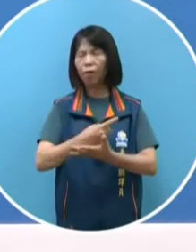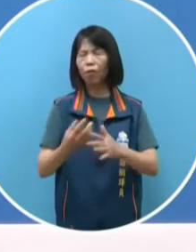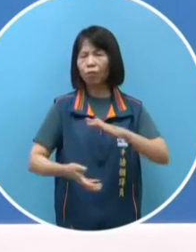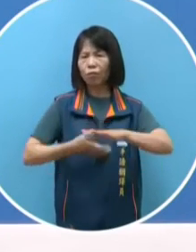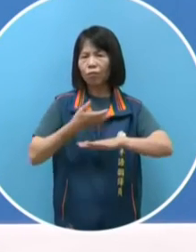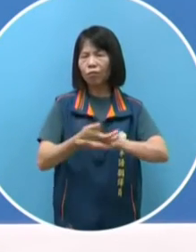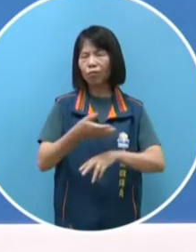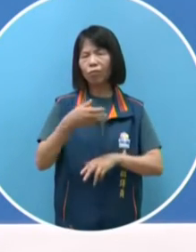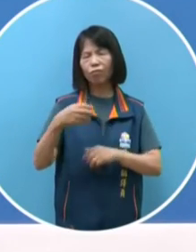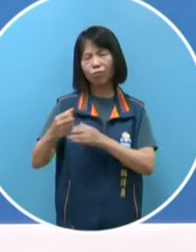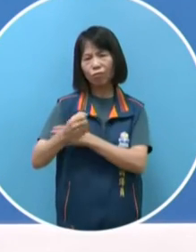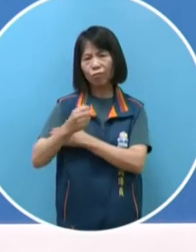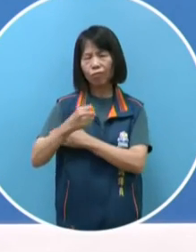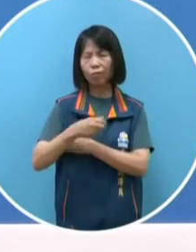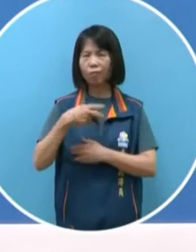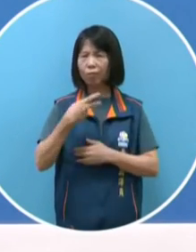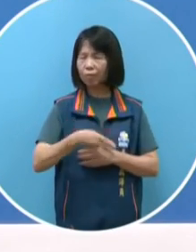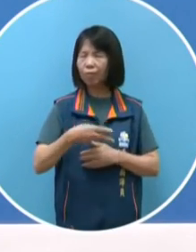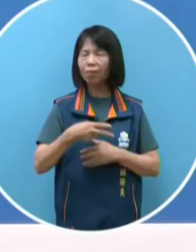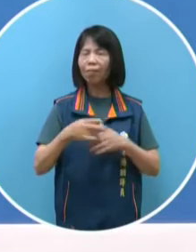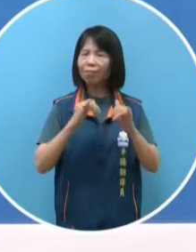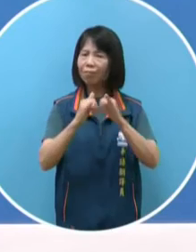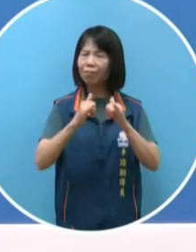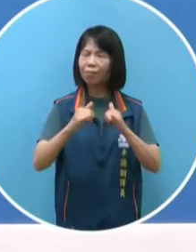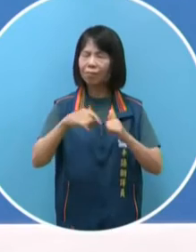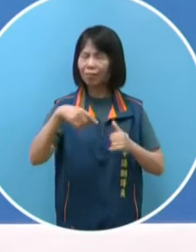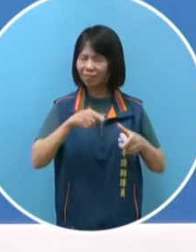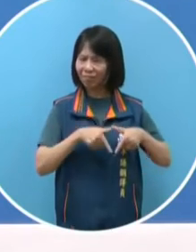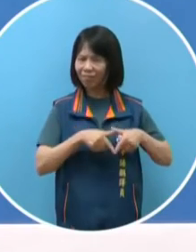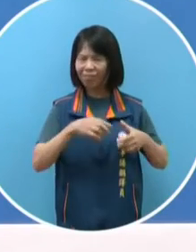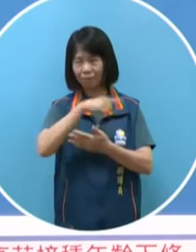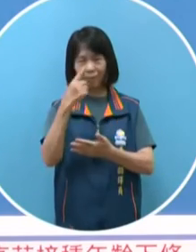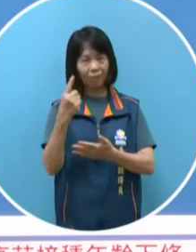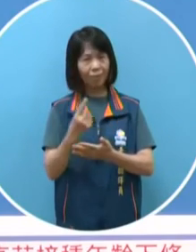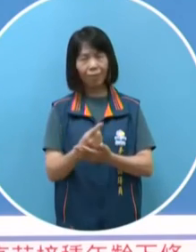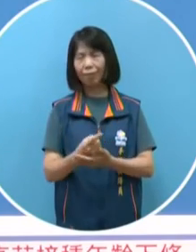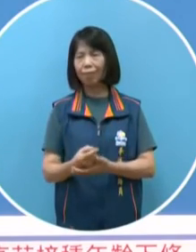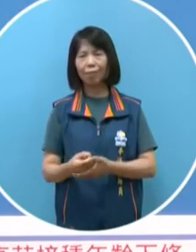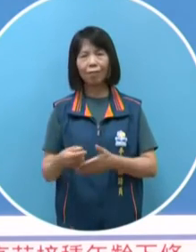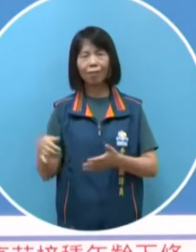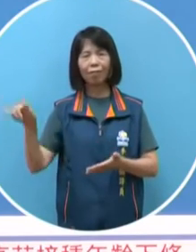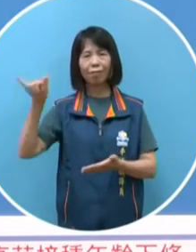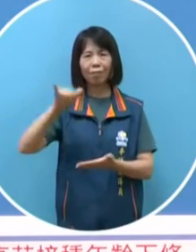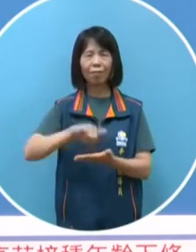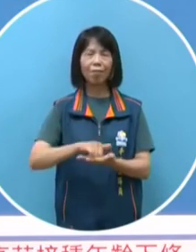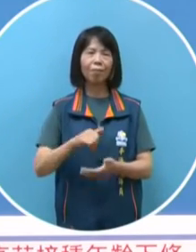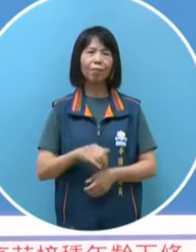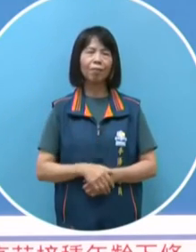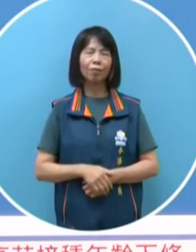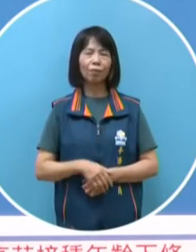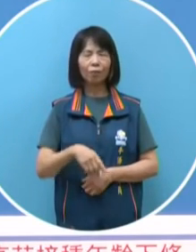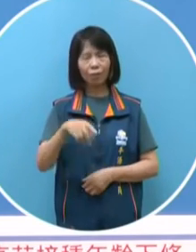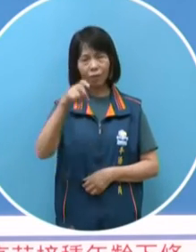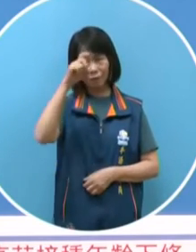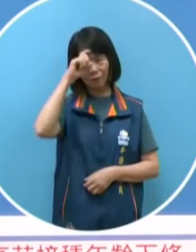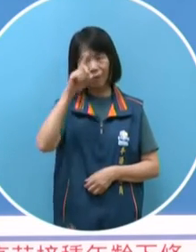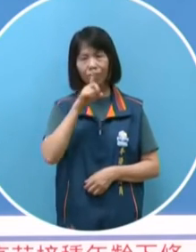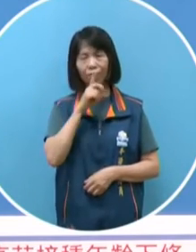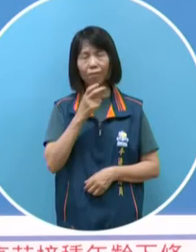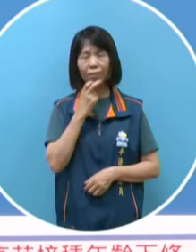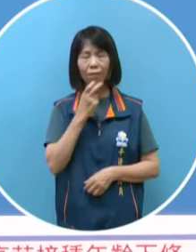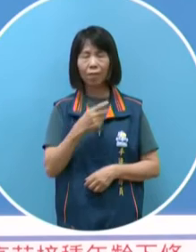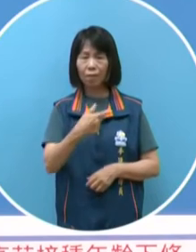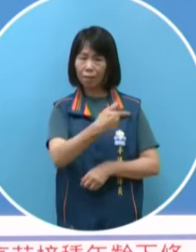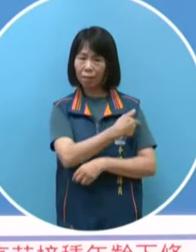以及所有的乡亲大家一起的团结才有办法。所以再一次呼吁中央，如果不是疫苗不